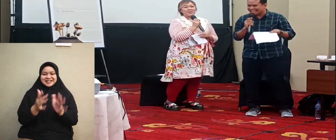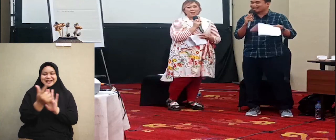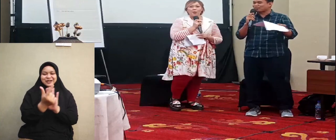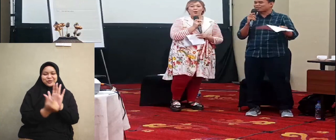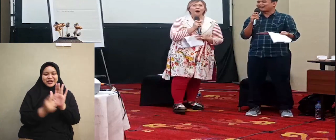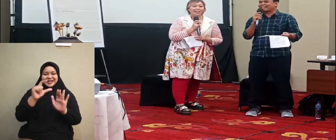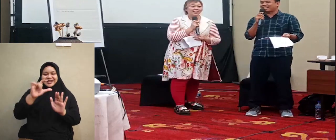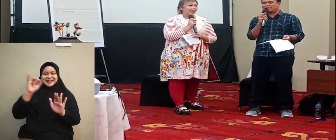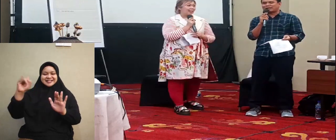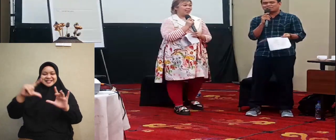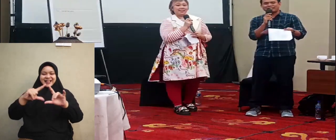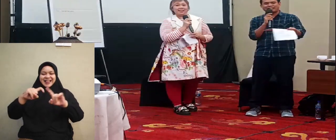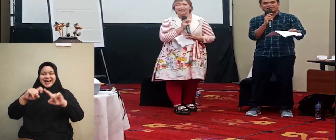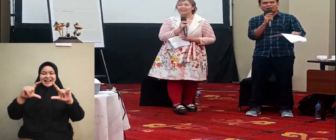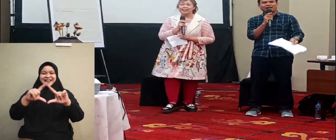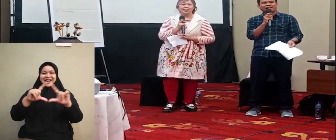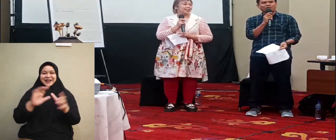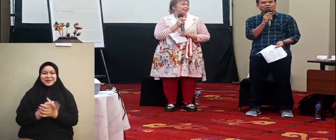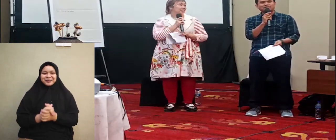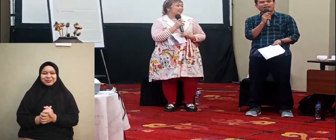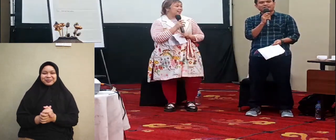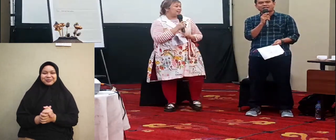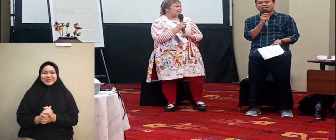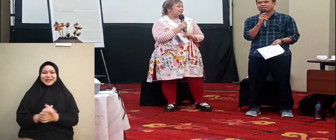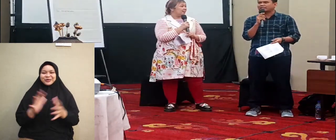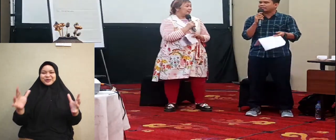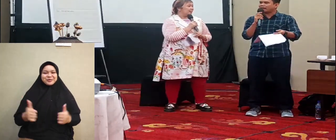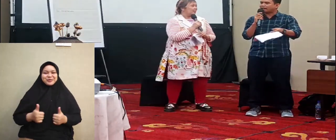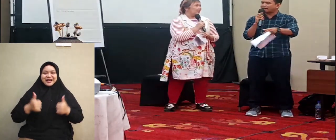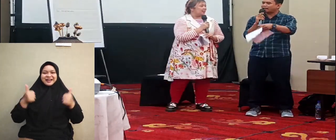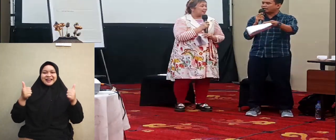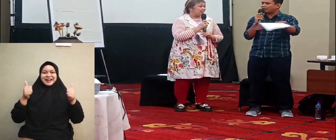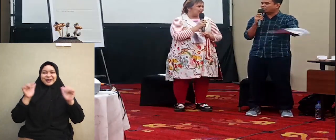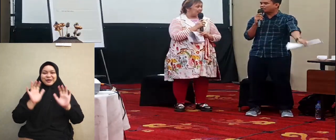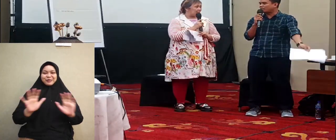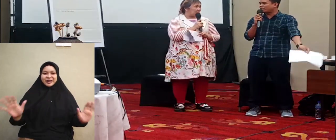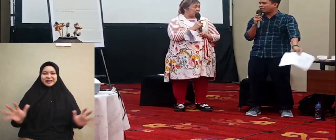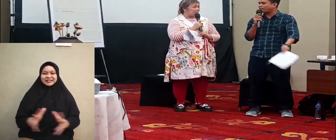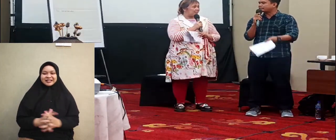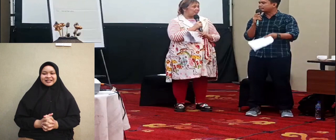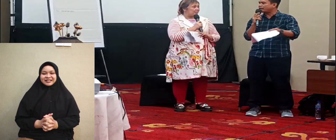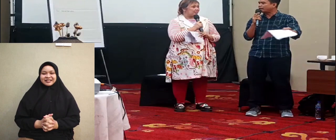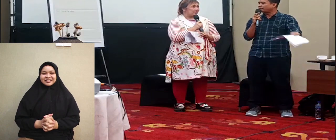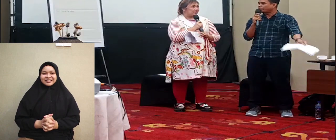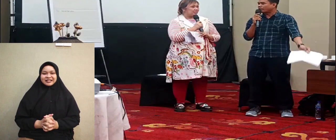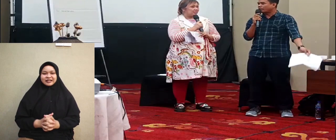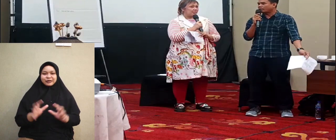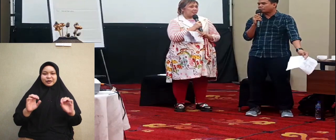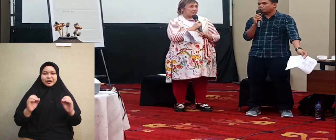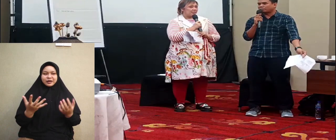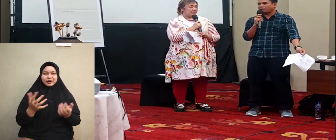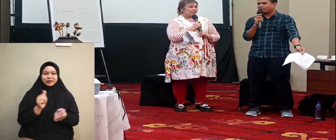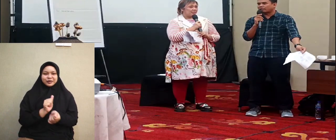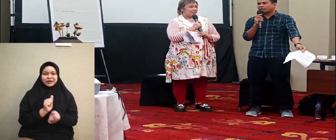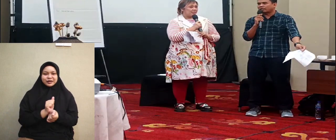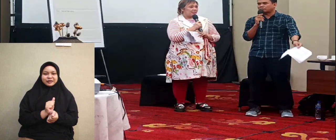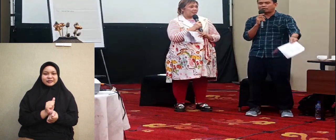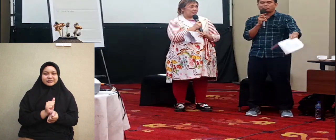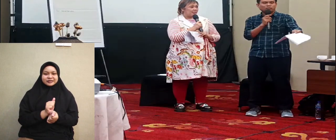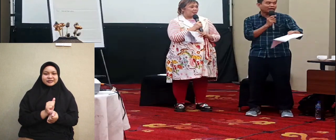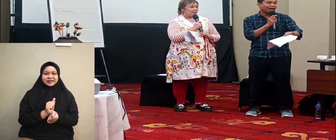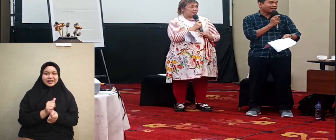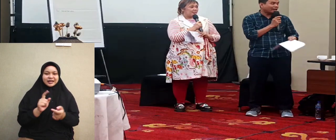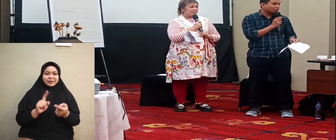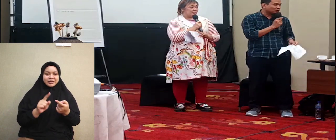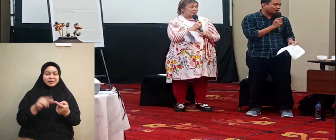itu yang di apa namanya yang dibanggakan luar biasa Jadi ini adalah apa menjamin pekerja temen-temen perempuan